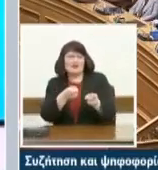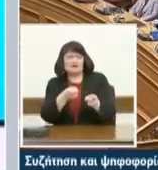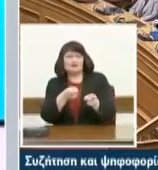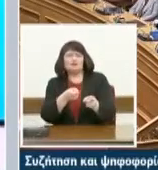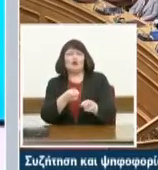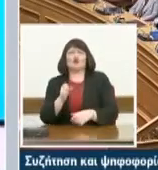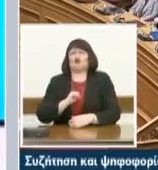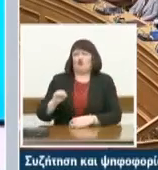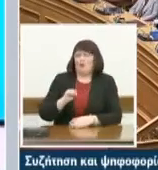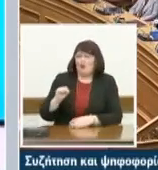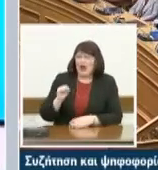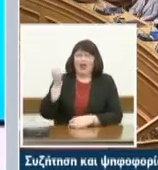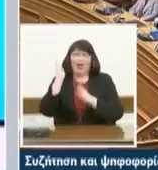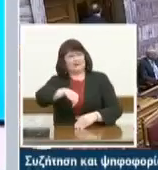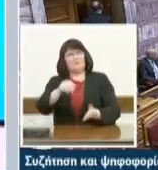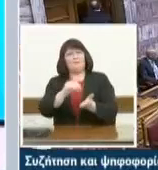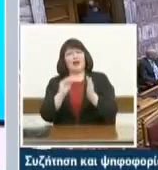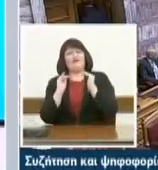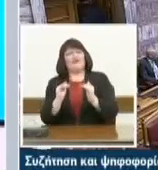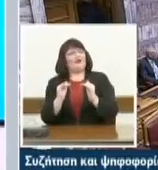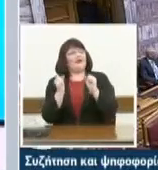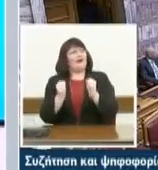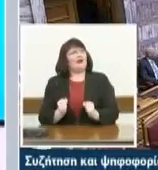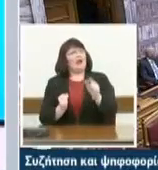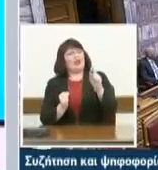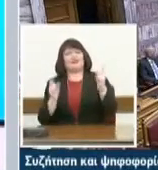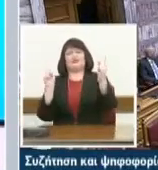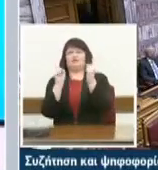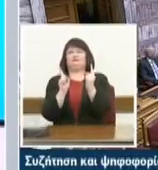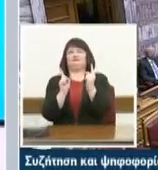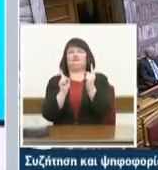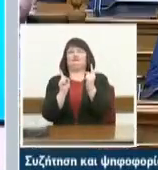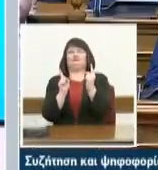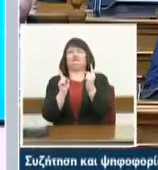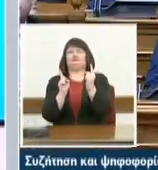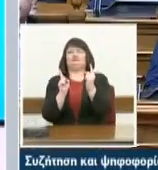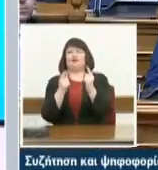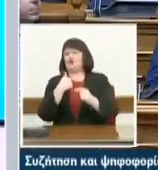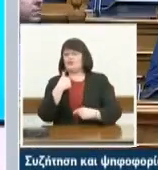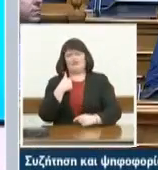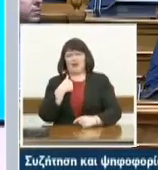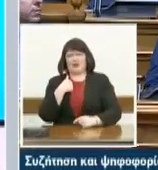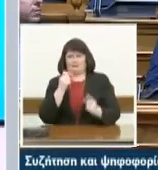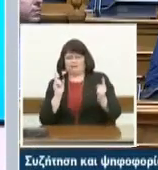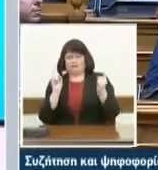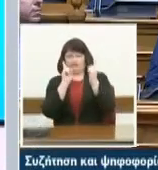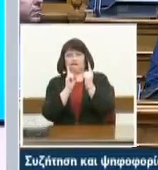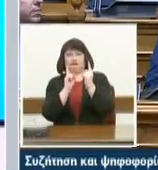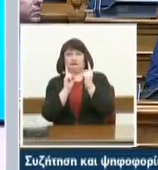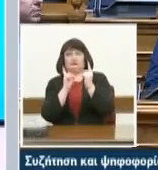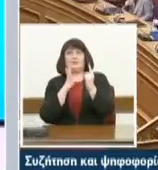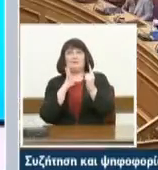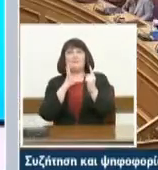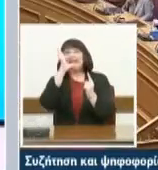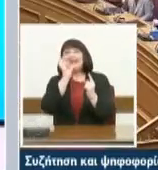Δημοκρατίας. Δεν ισχύουν αυτά τα πράγματα, δεν μπαίνουμε σε τέτοιες διαδικασίες. Εμείς πάμε για την αυτοδυναμία, όπως έχει πει ο Πρωθυπουργός, γιατί πιστεύουμε ότι είναι η μοναδική λύση για τη